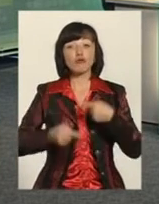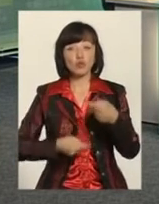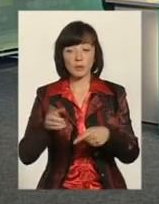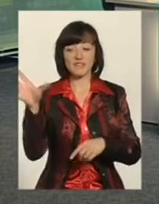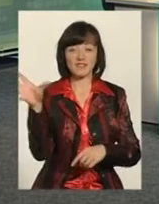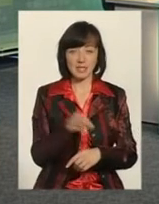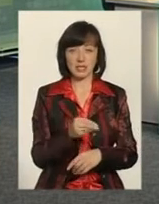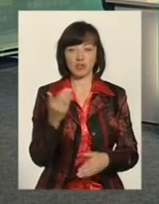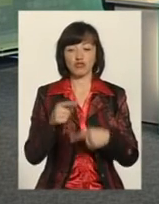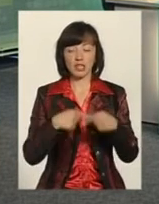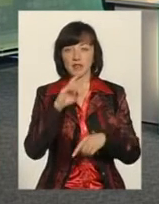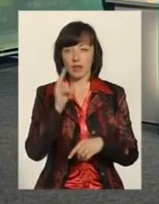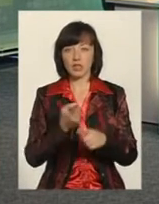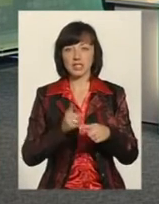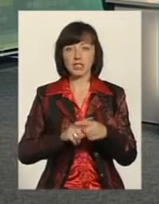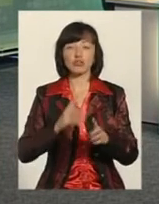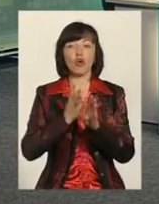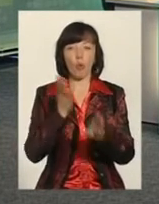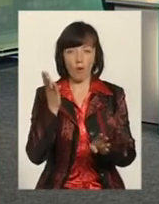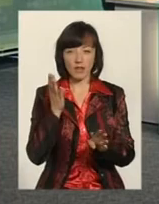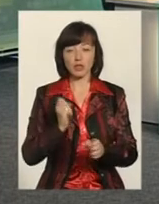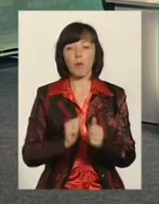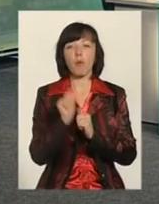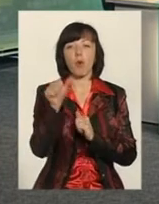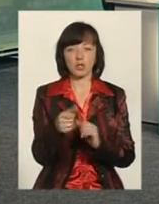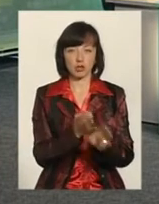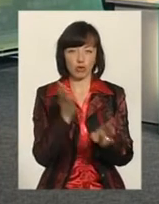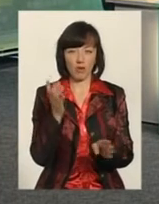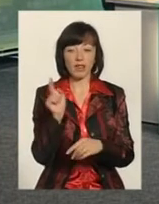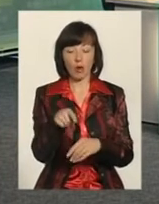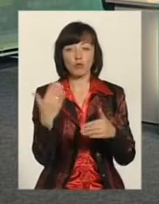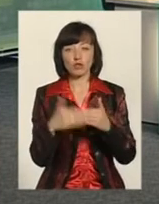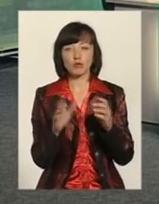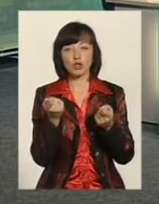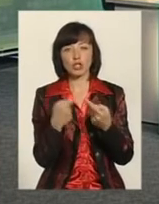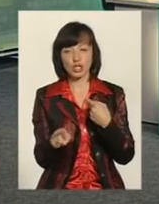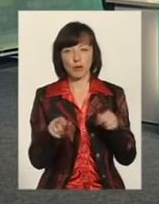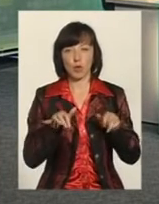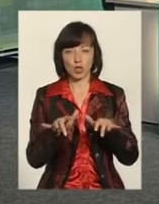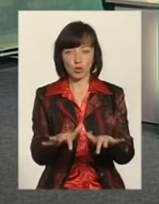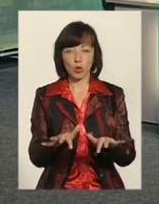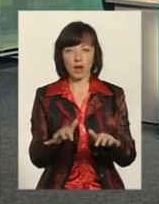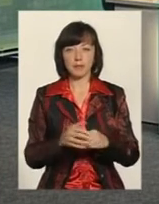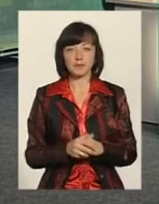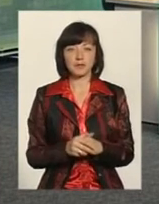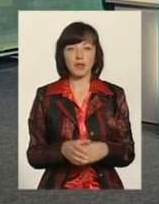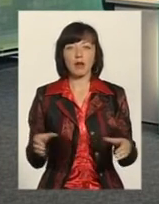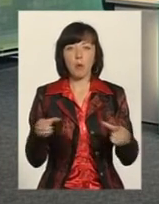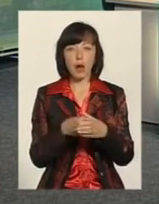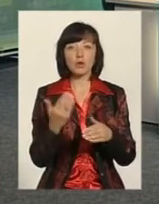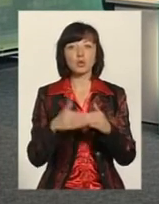усі, навіть якщо через 2 роки, це вже будуть чергові чи позачергові. Там вже буде трошки інша процедура. Тобто там вже громада